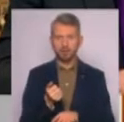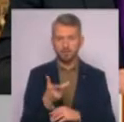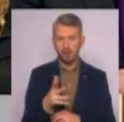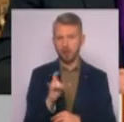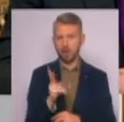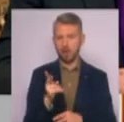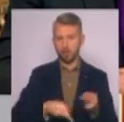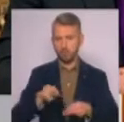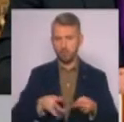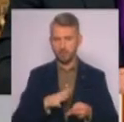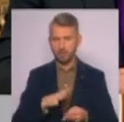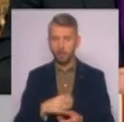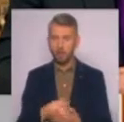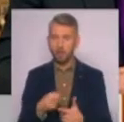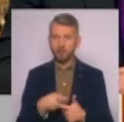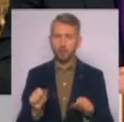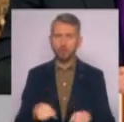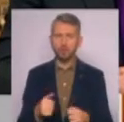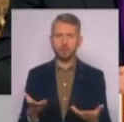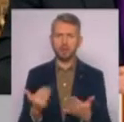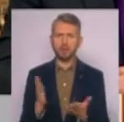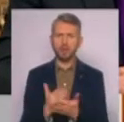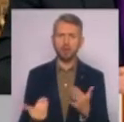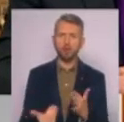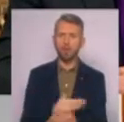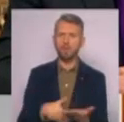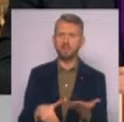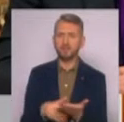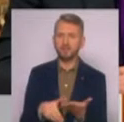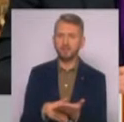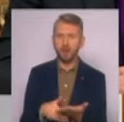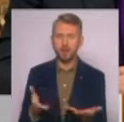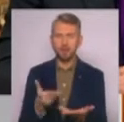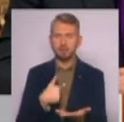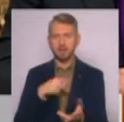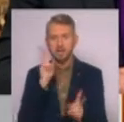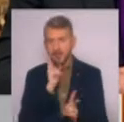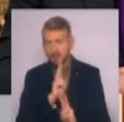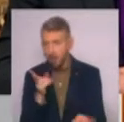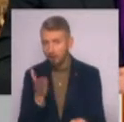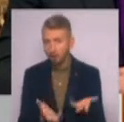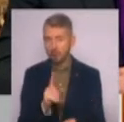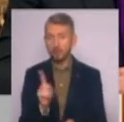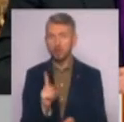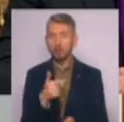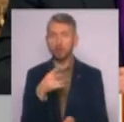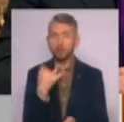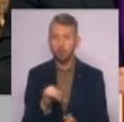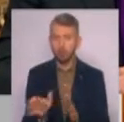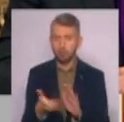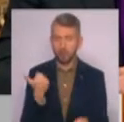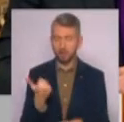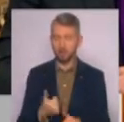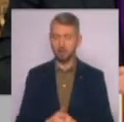Чи можливо зараз якісь є нові средства, яких ми, може, і не знаємо, щоб гной убрати?